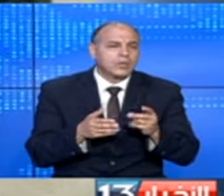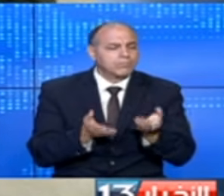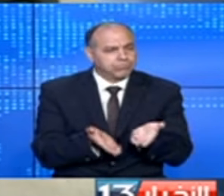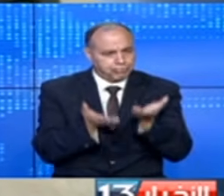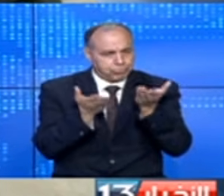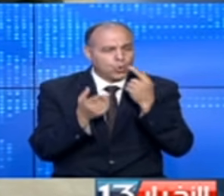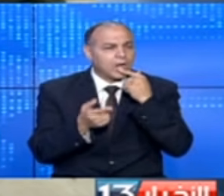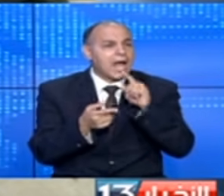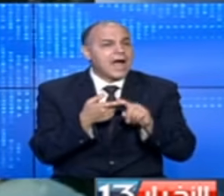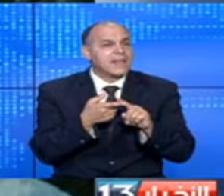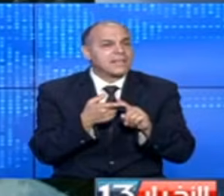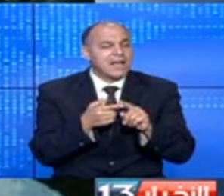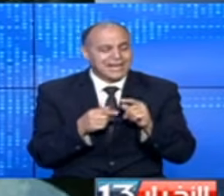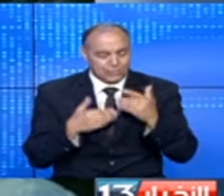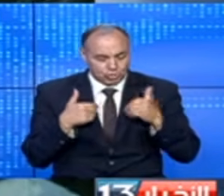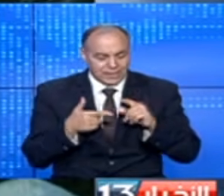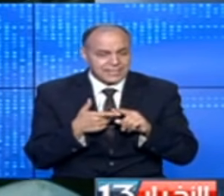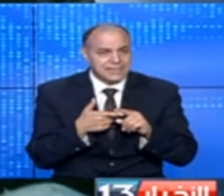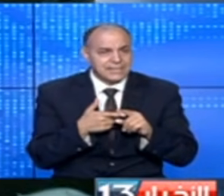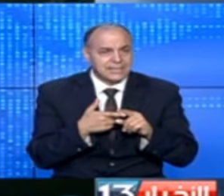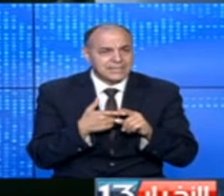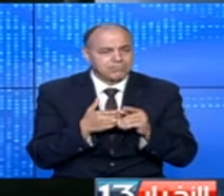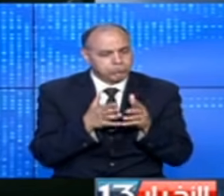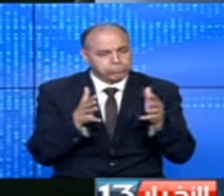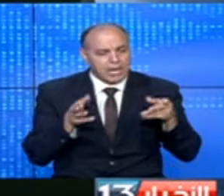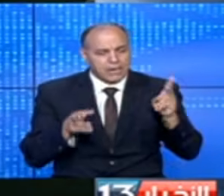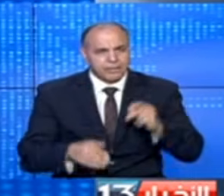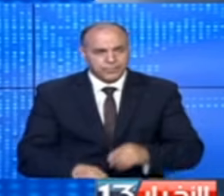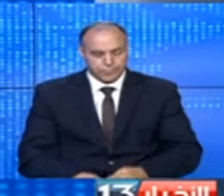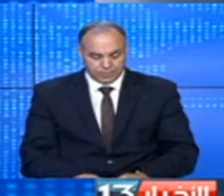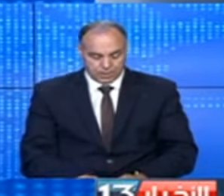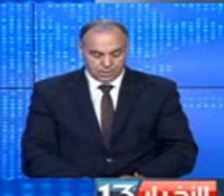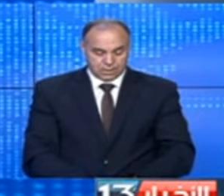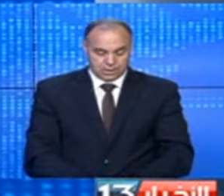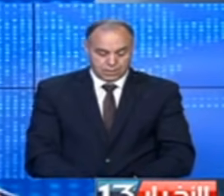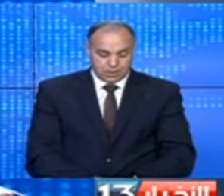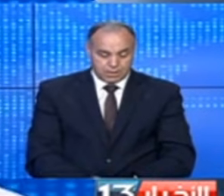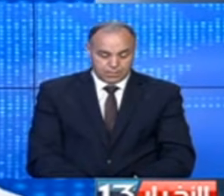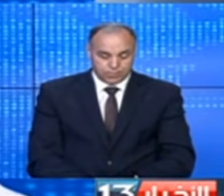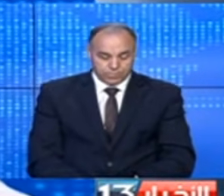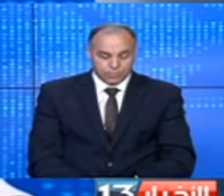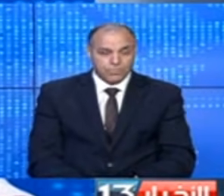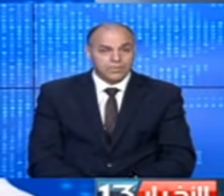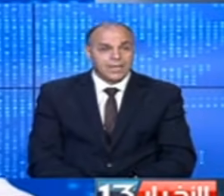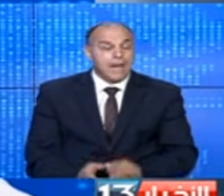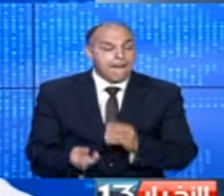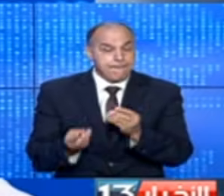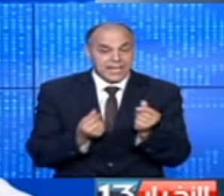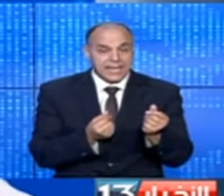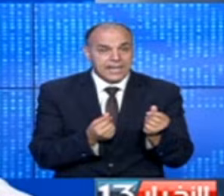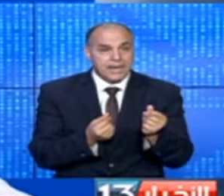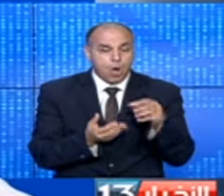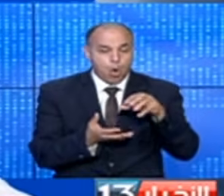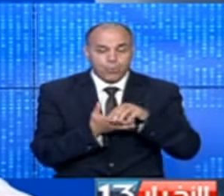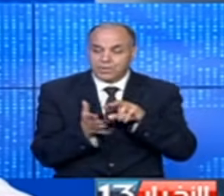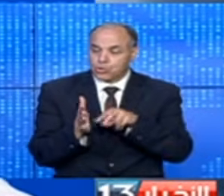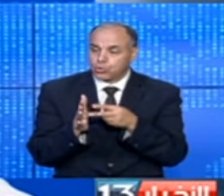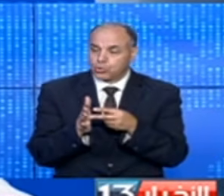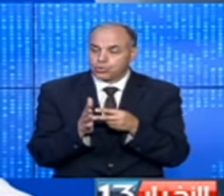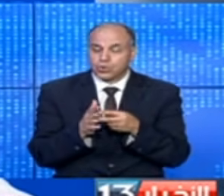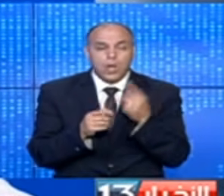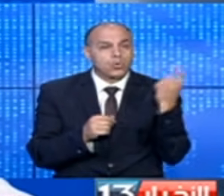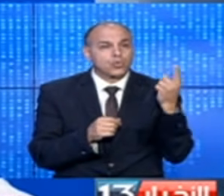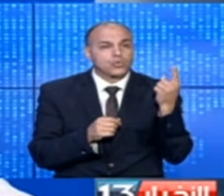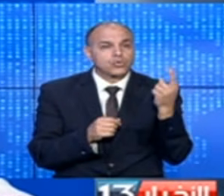أبواب التميز في الحياة على أوسع نطاق. بيئيا، احتضن القطب التكنولوجي